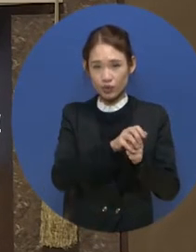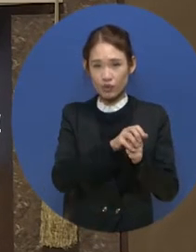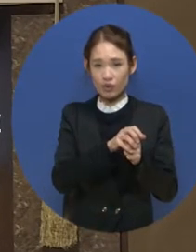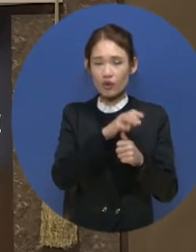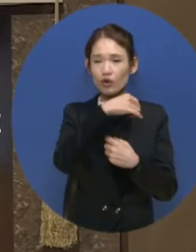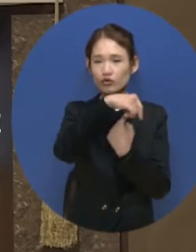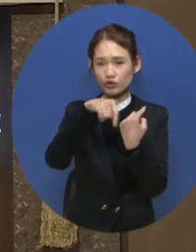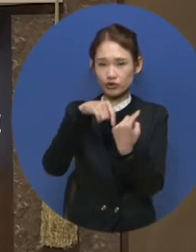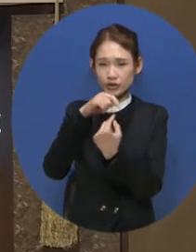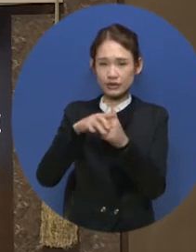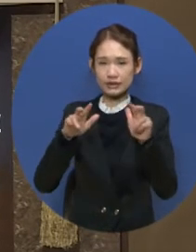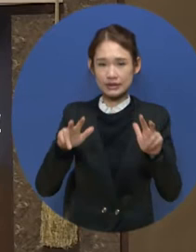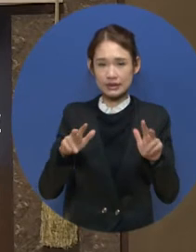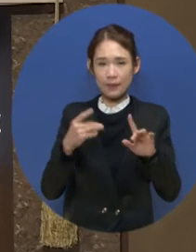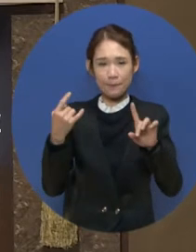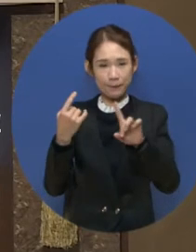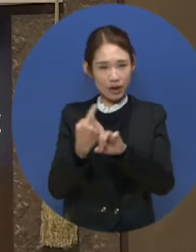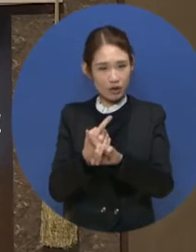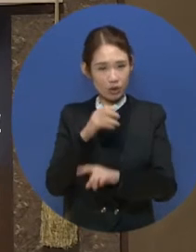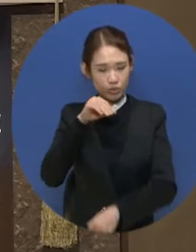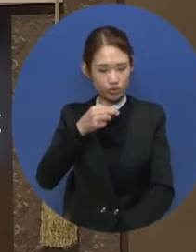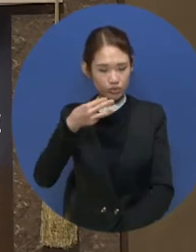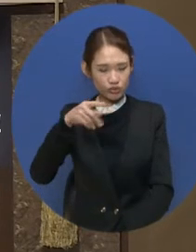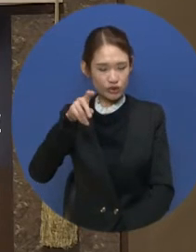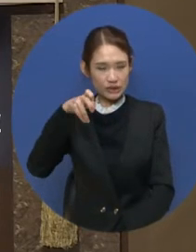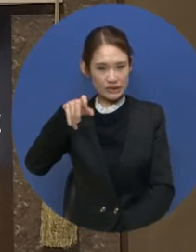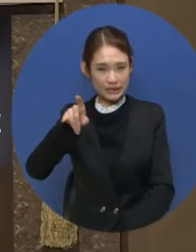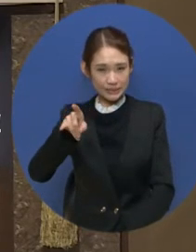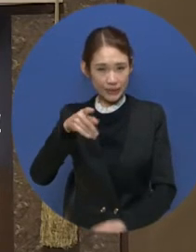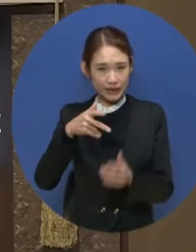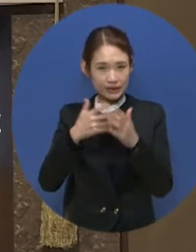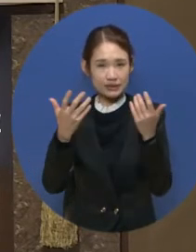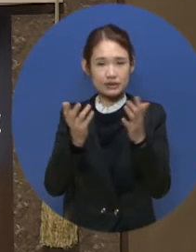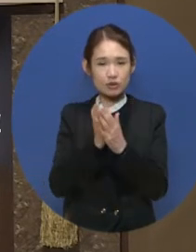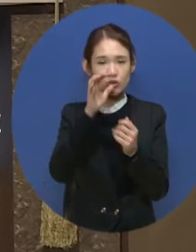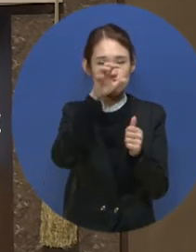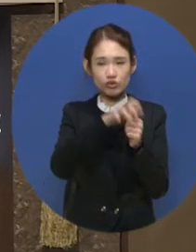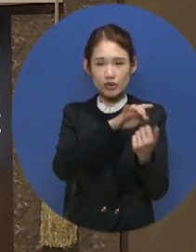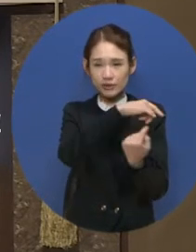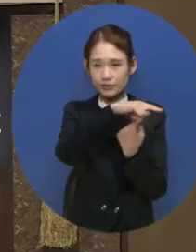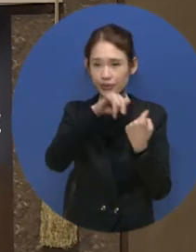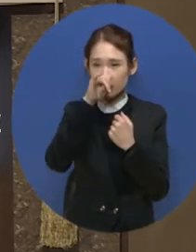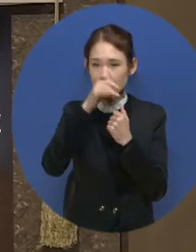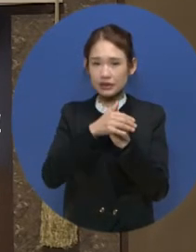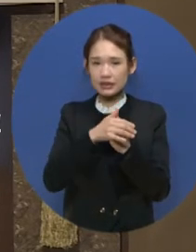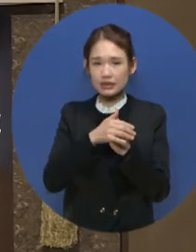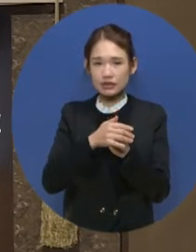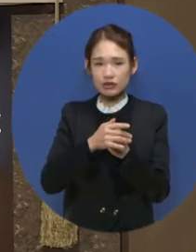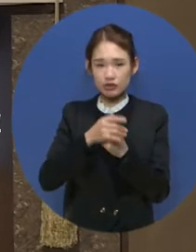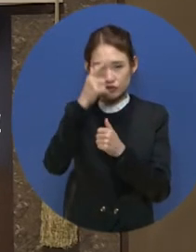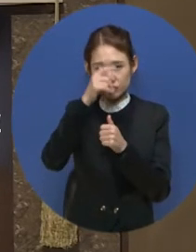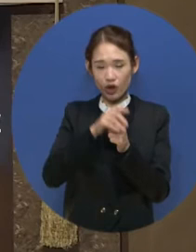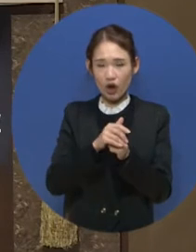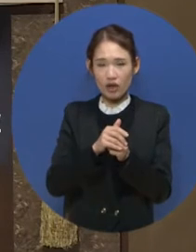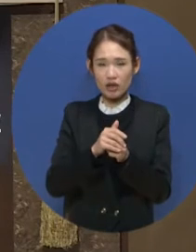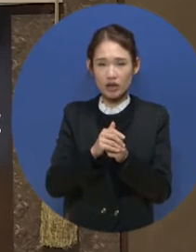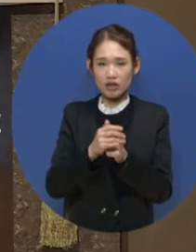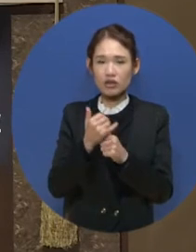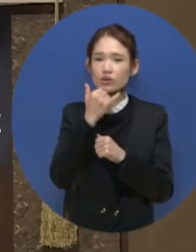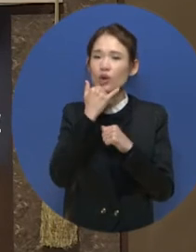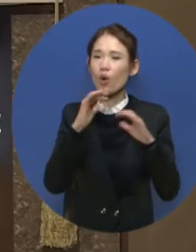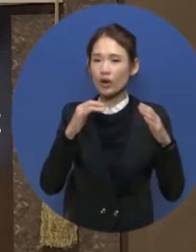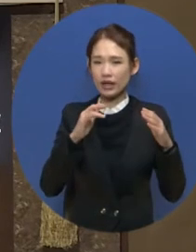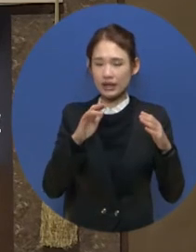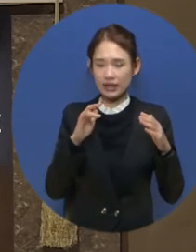물론 지금 언제 푸르메재단 해서 위탁운영을 하고 있는데 그중에 이제 수녀님께서 독일에서 유학을 하셨는데